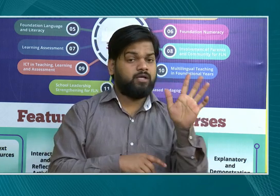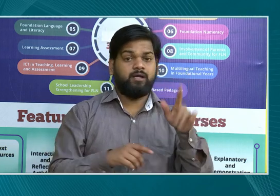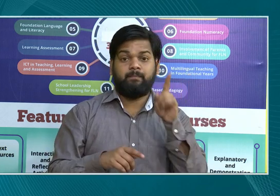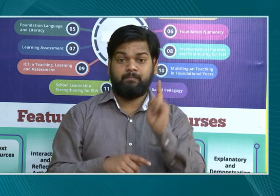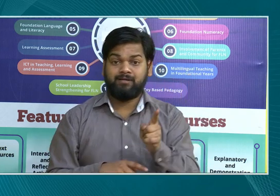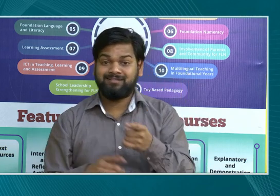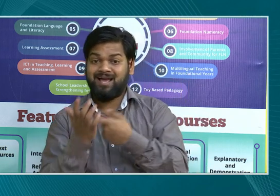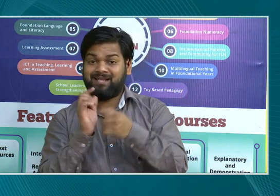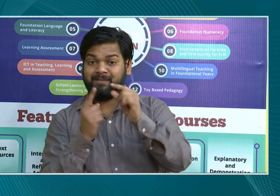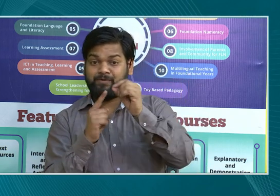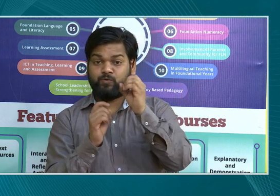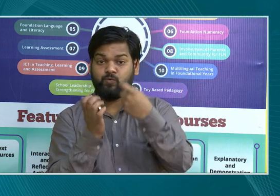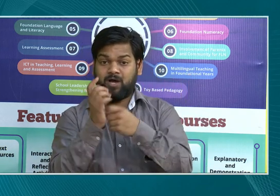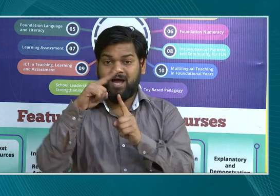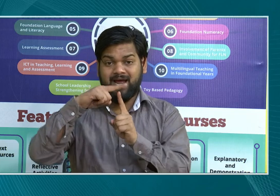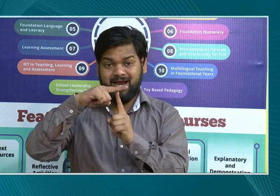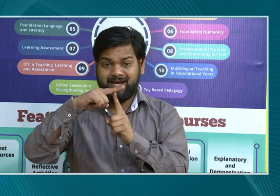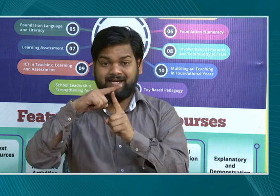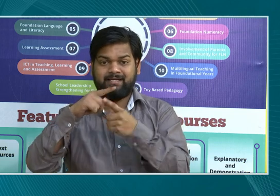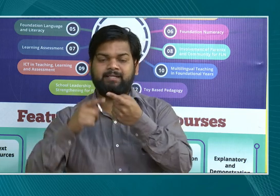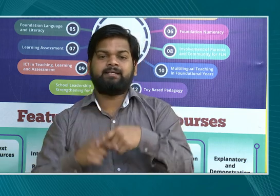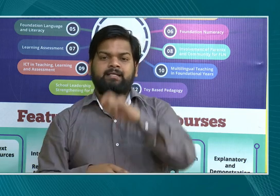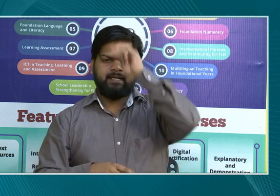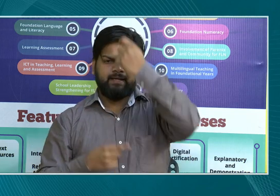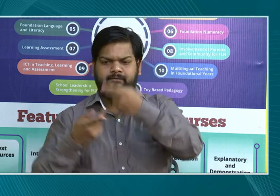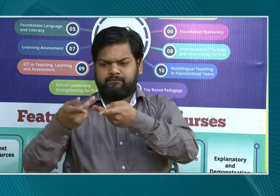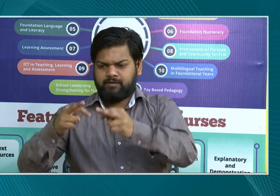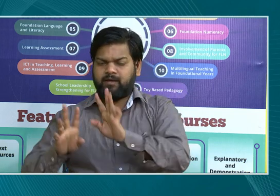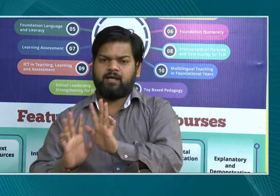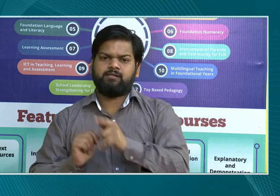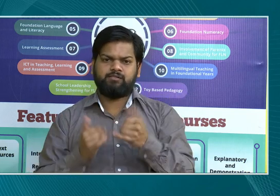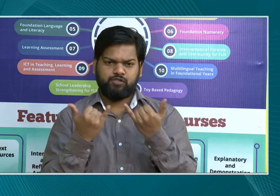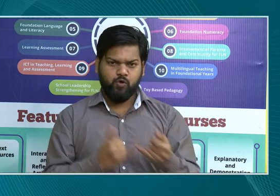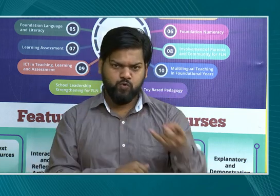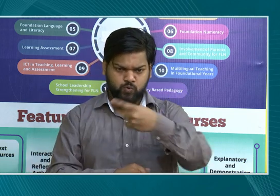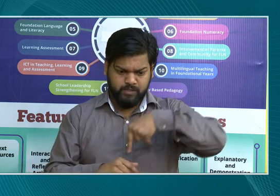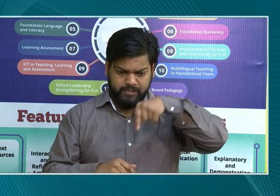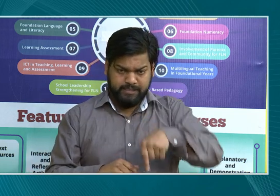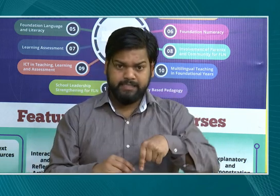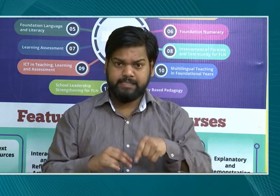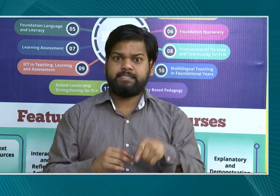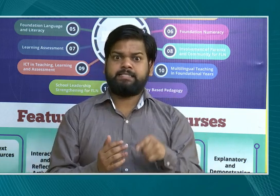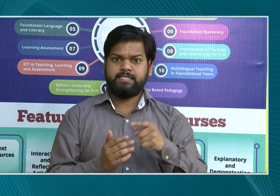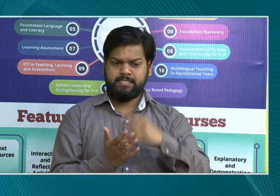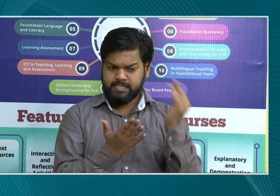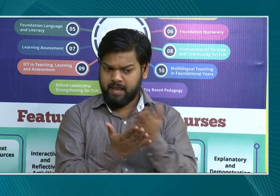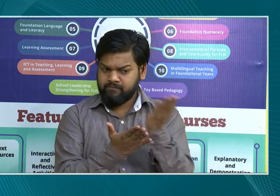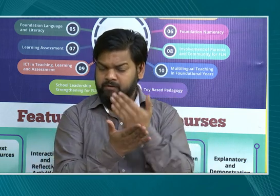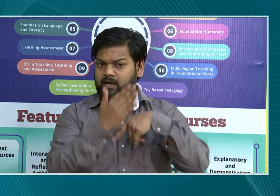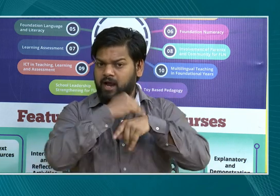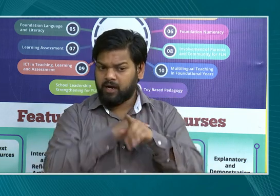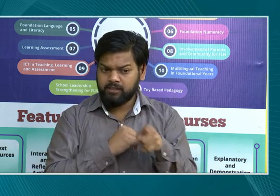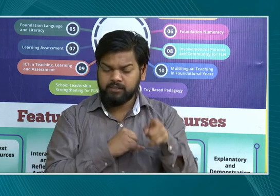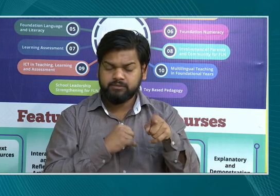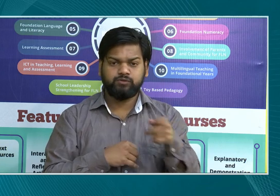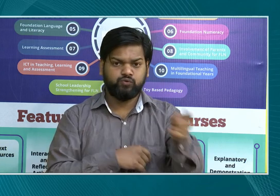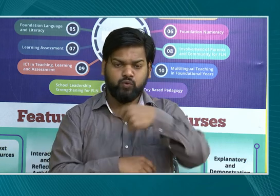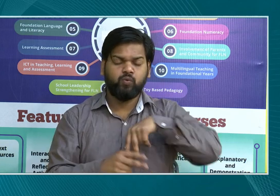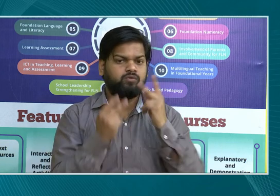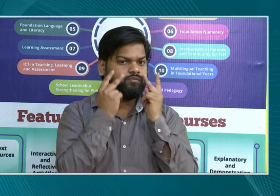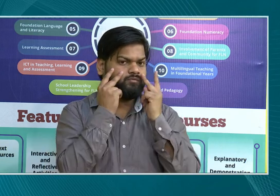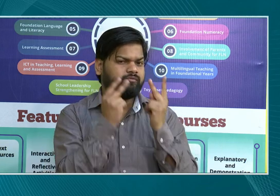ठीक है निपोट आज की जो प्रारंभिक विद्या थी वो इस पाठ में आपको देखने को मिलेगी अगर आप शुरू से अंत तक उसको पढ़ेंगे क्योंकि